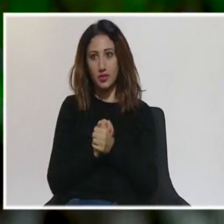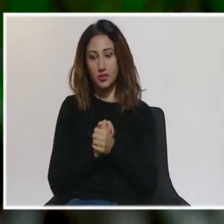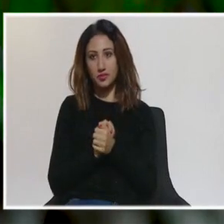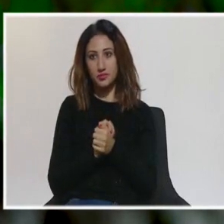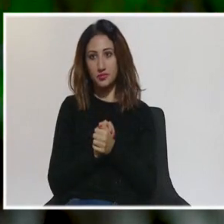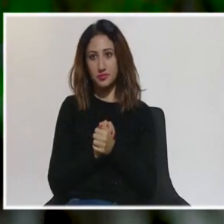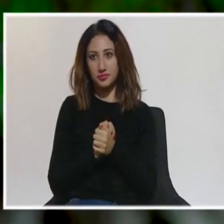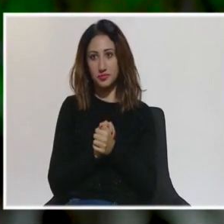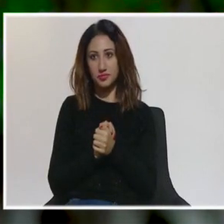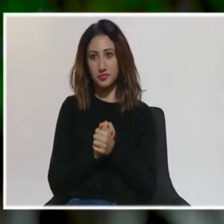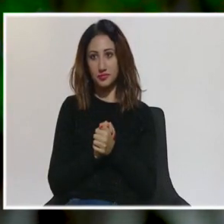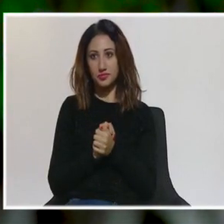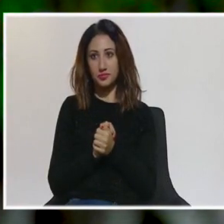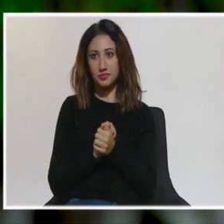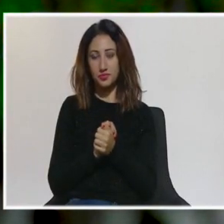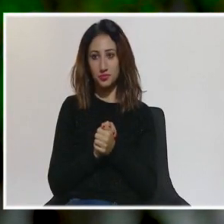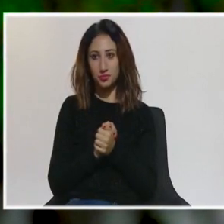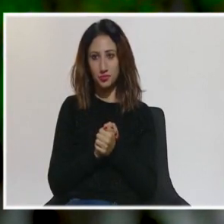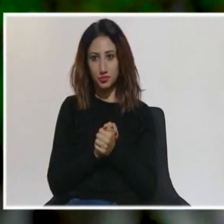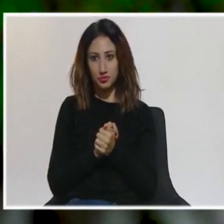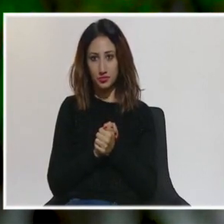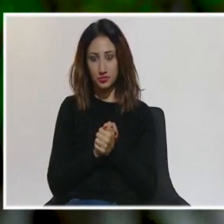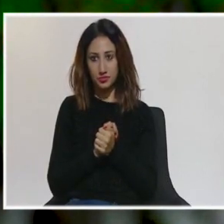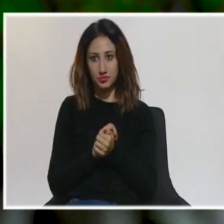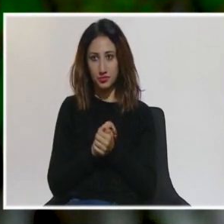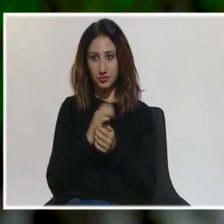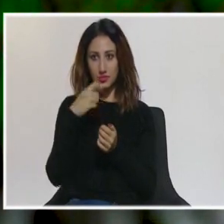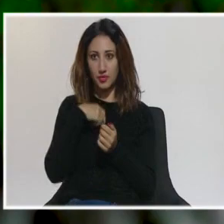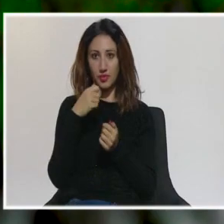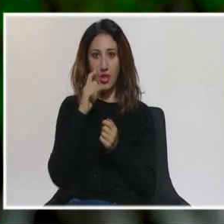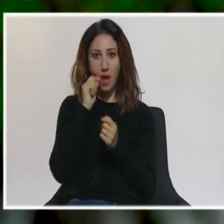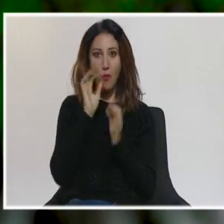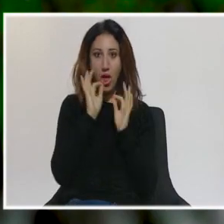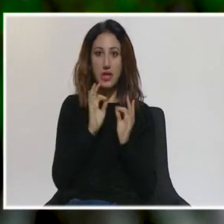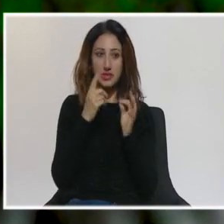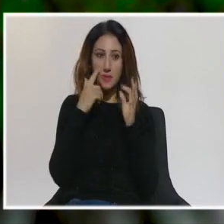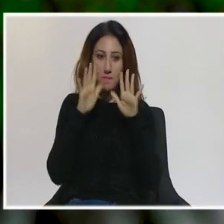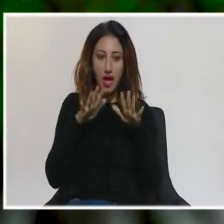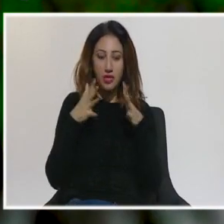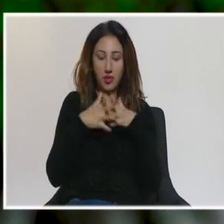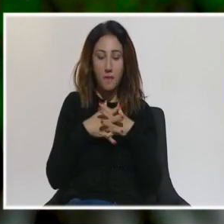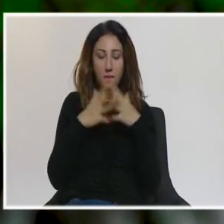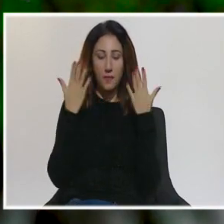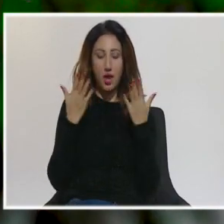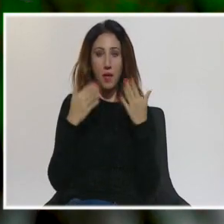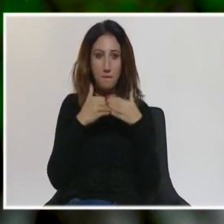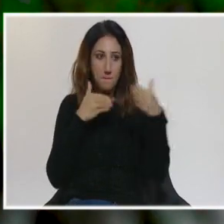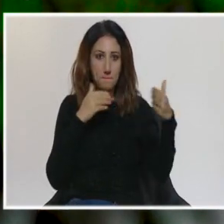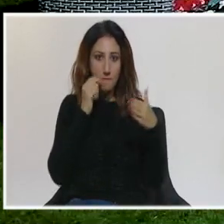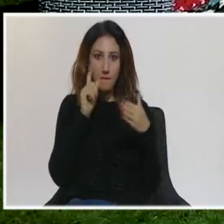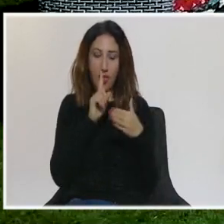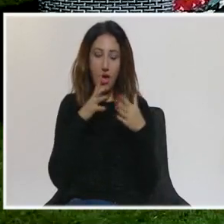انا في حاجه بقولها ما بيني وبين نفسي بس مش قادره اقولها بس يعني انا ما اقدرش اعيش من غير بابا فربنا ما يكتبليش اعيش من